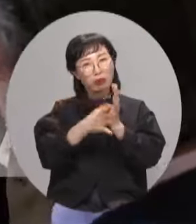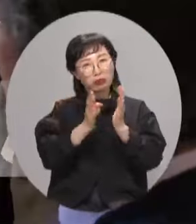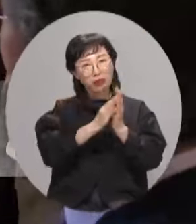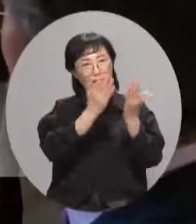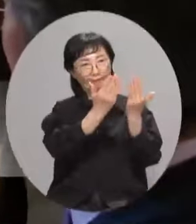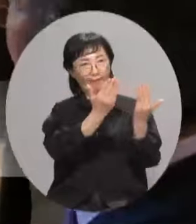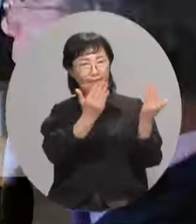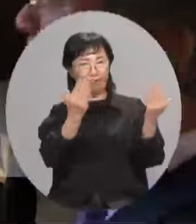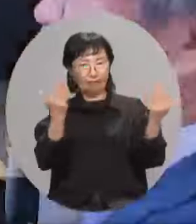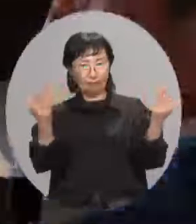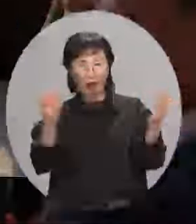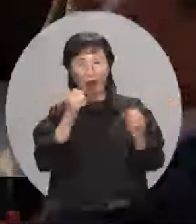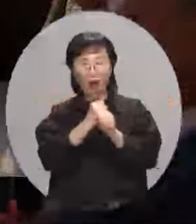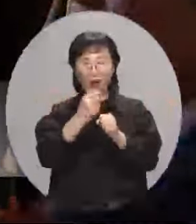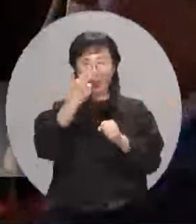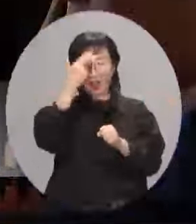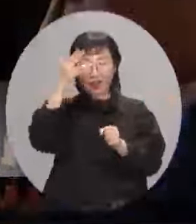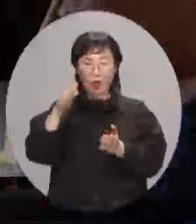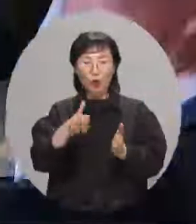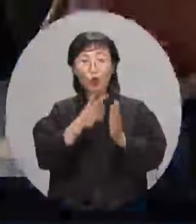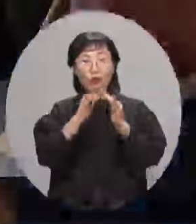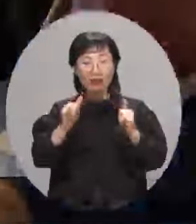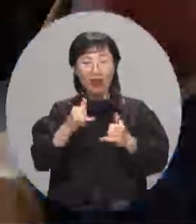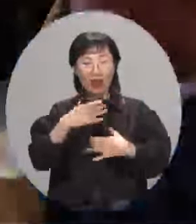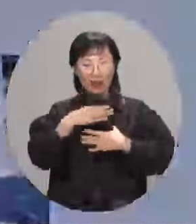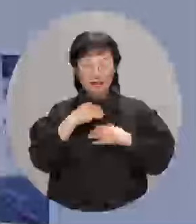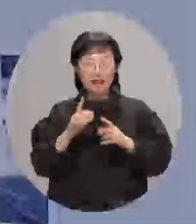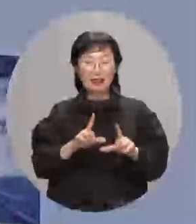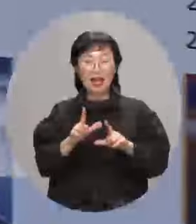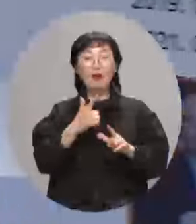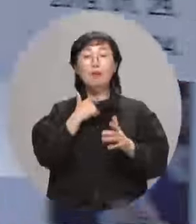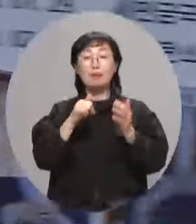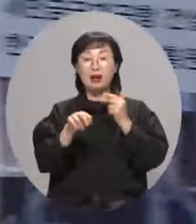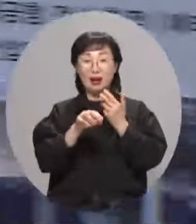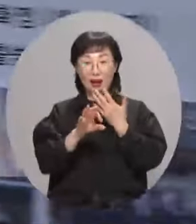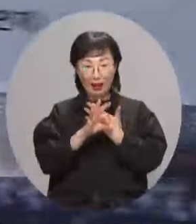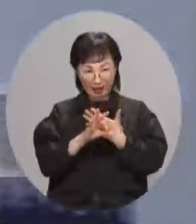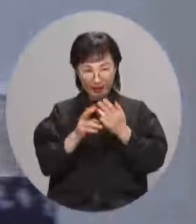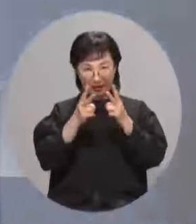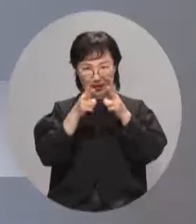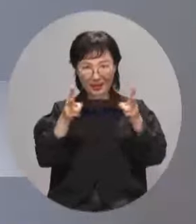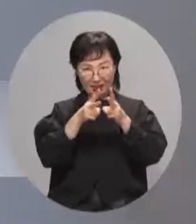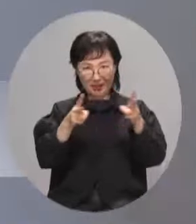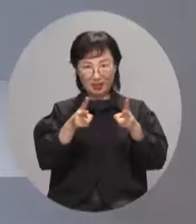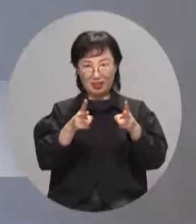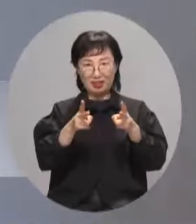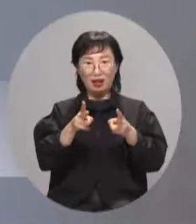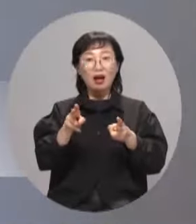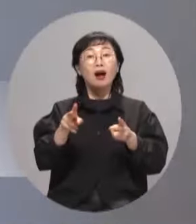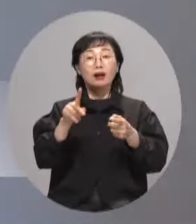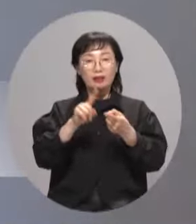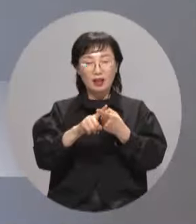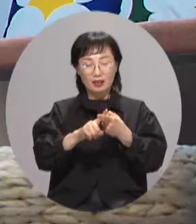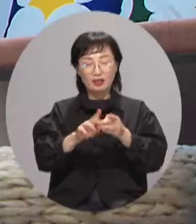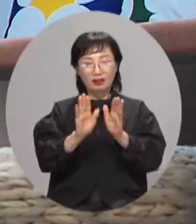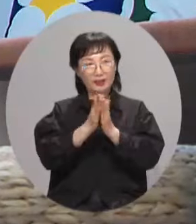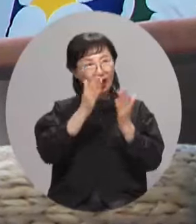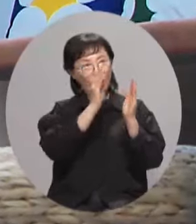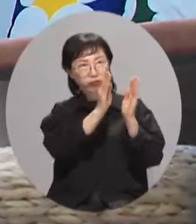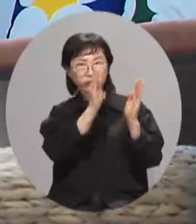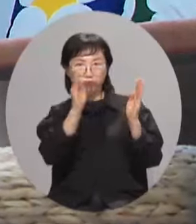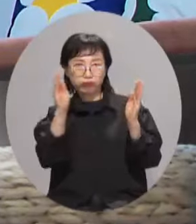예정. 과거 도지사들이 안식처로 쓴 2층은 도정 역사를 정리한 공간과 서재 등으로